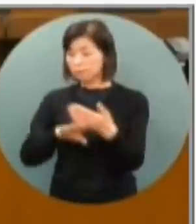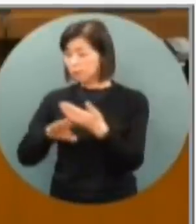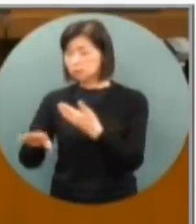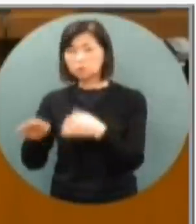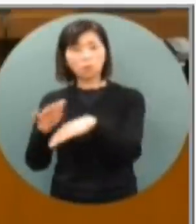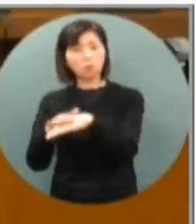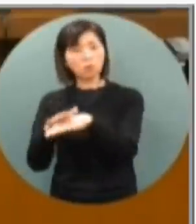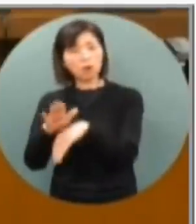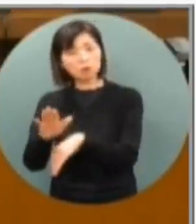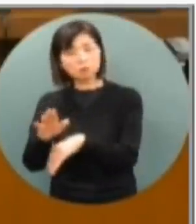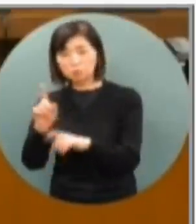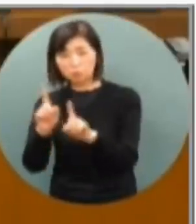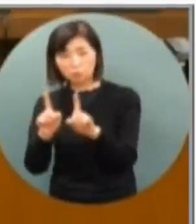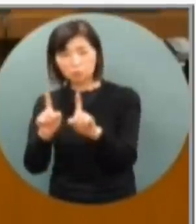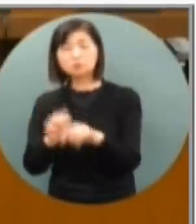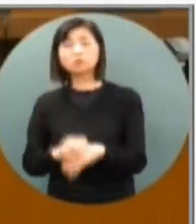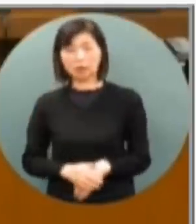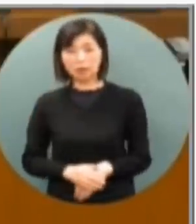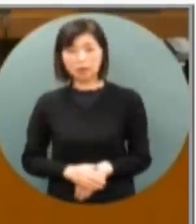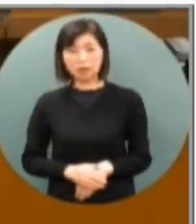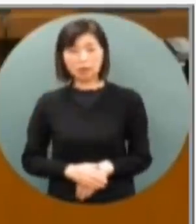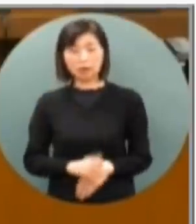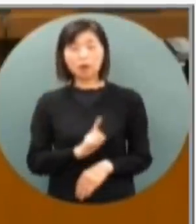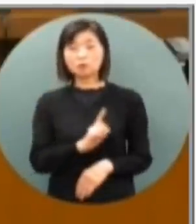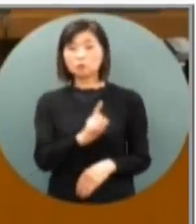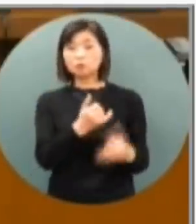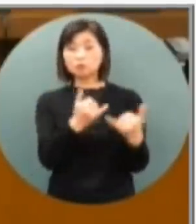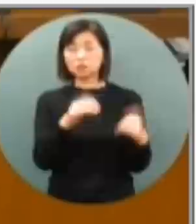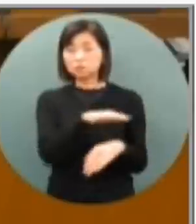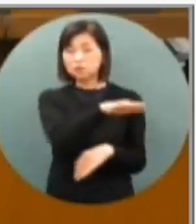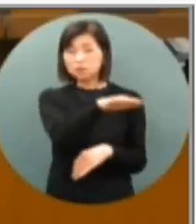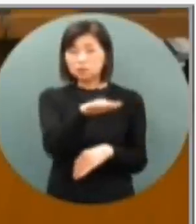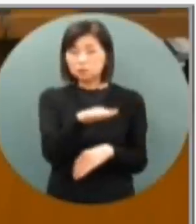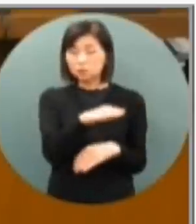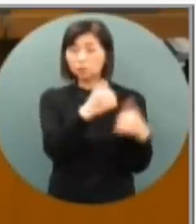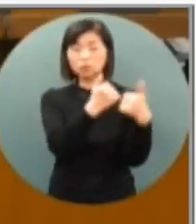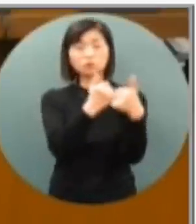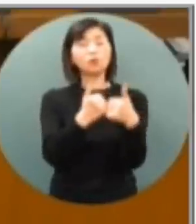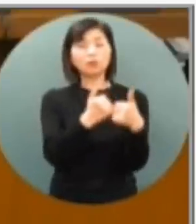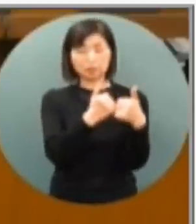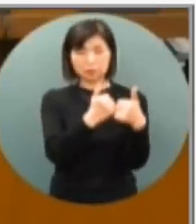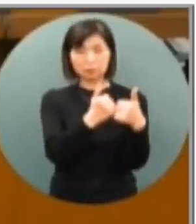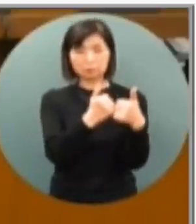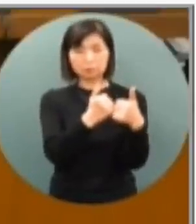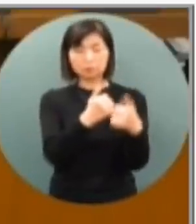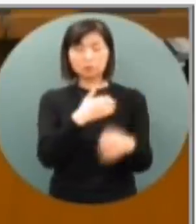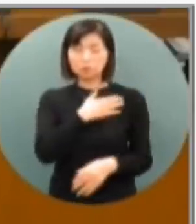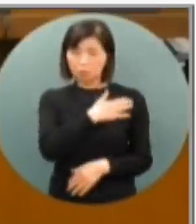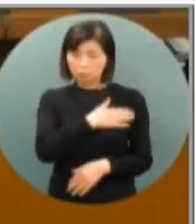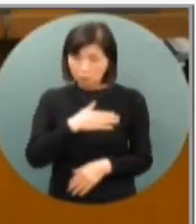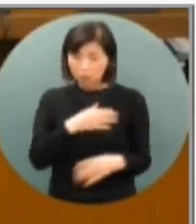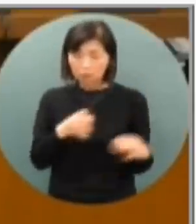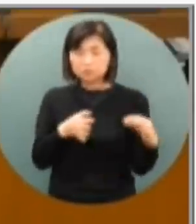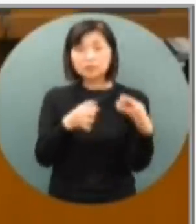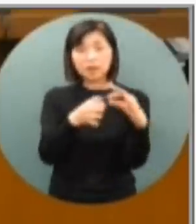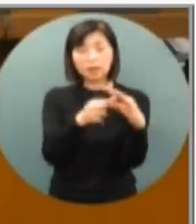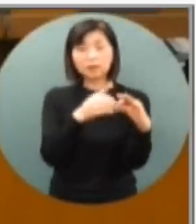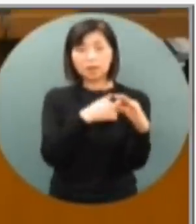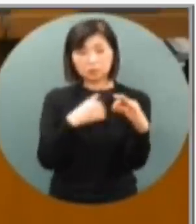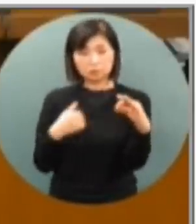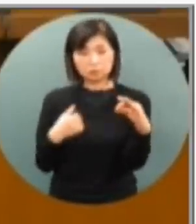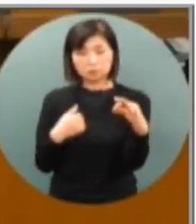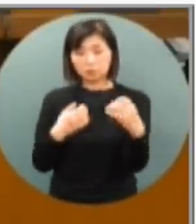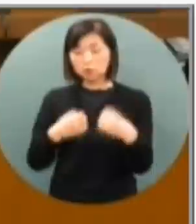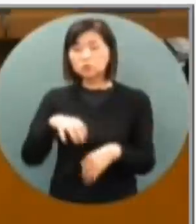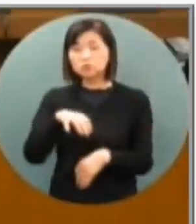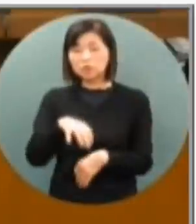当事者の皆さんともですね、ご相談をしながら、本当の意味で心でつながっていく、そういうふるさととしての役割